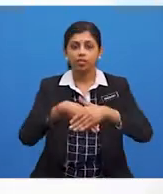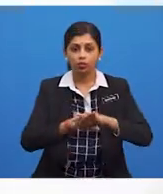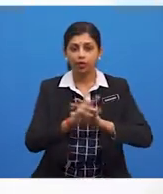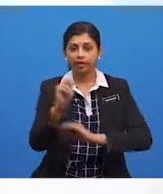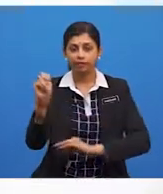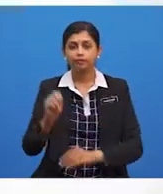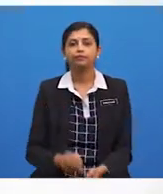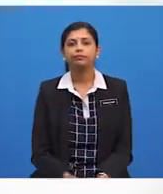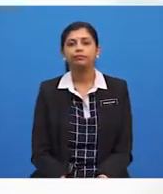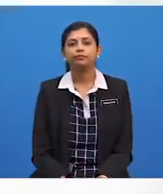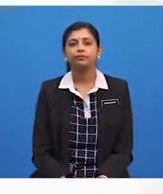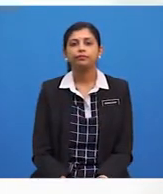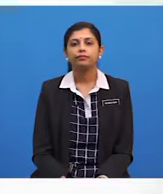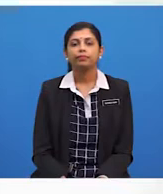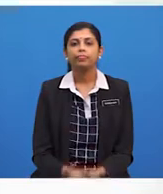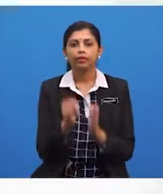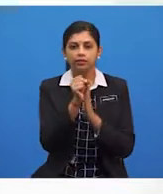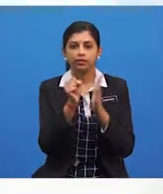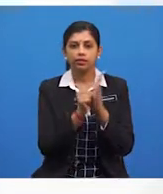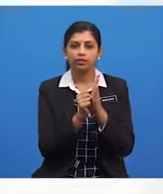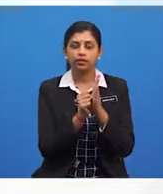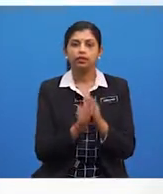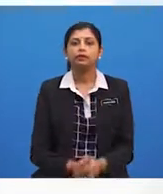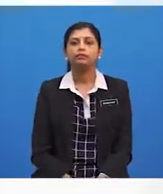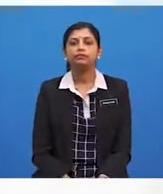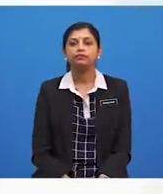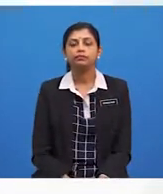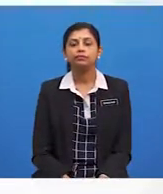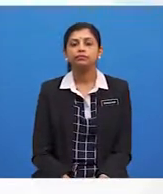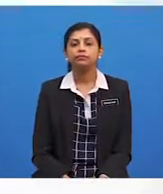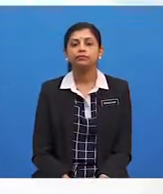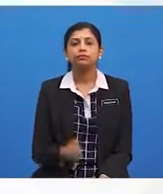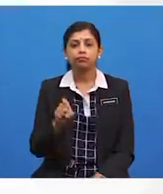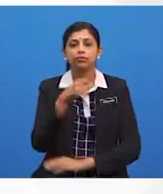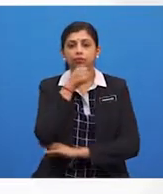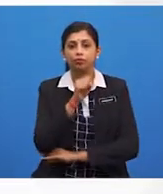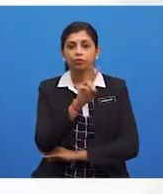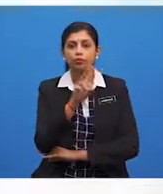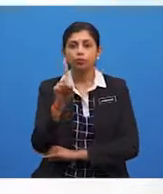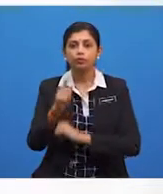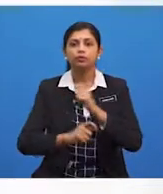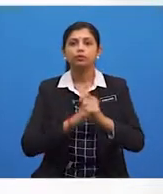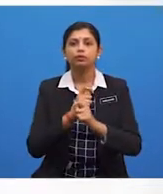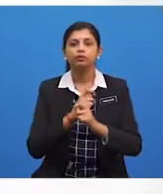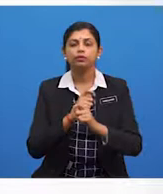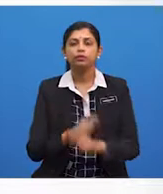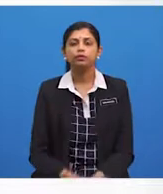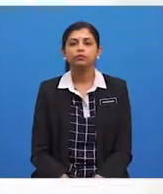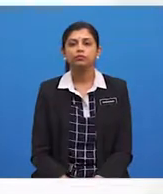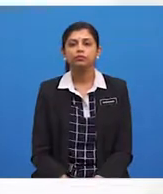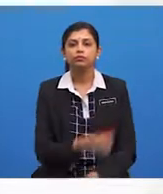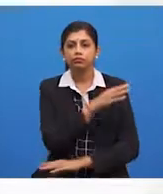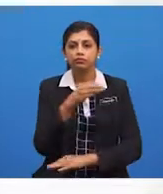atau masukan. Syarat-syarat yang perlu dipatuhi ialah seseorang pertama berumur